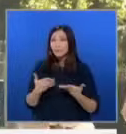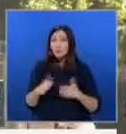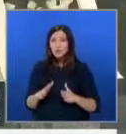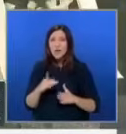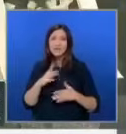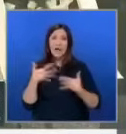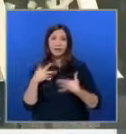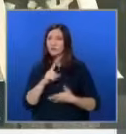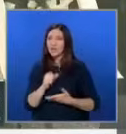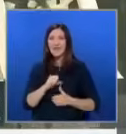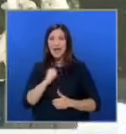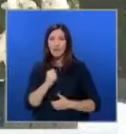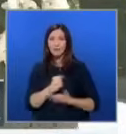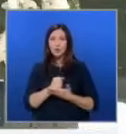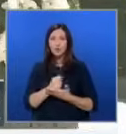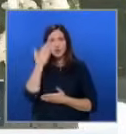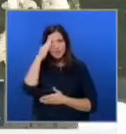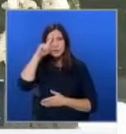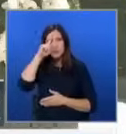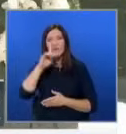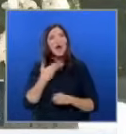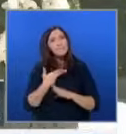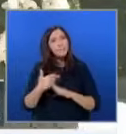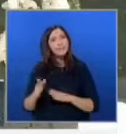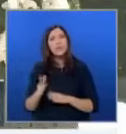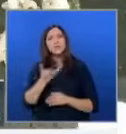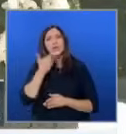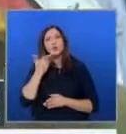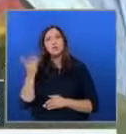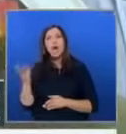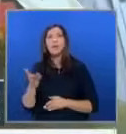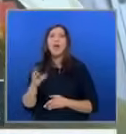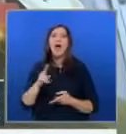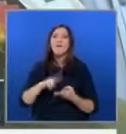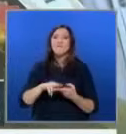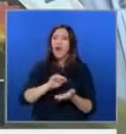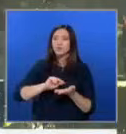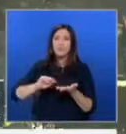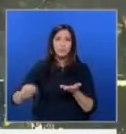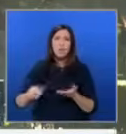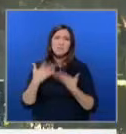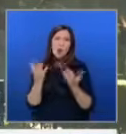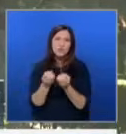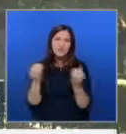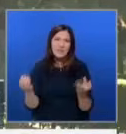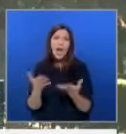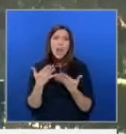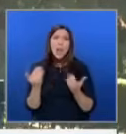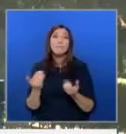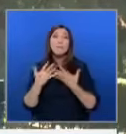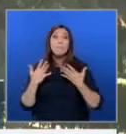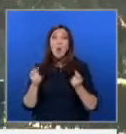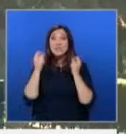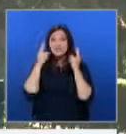ядове отровни. Честванията в столицата преминаха с рецитал на емблематични вазови произведения и много цветя. Няма